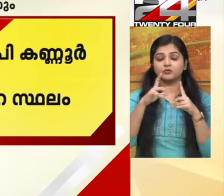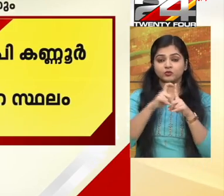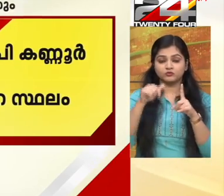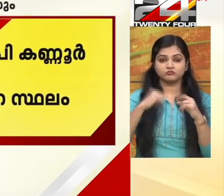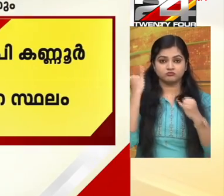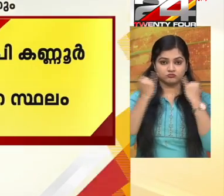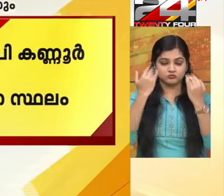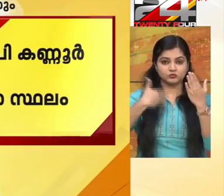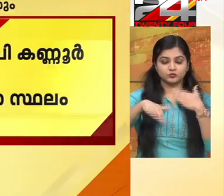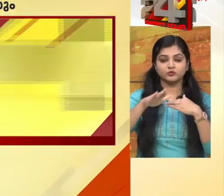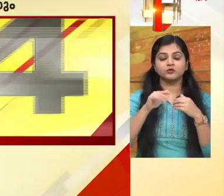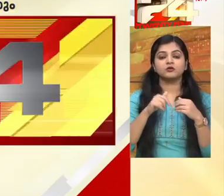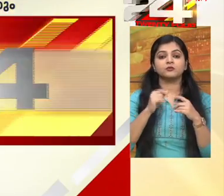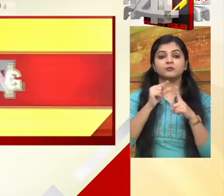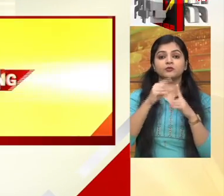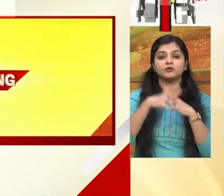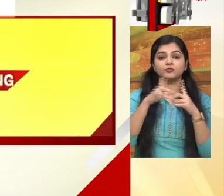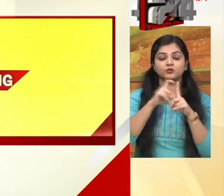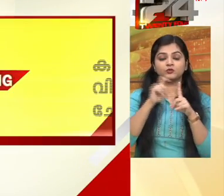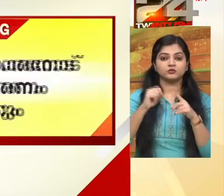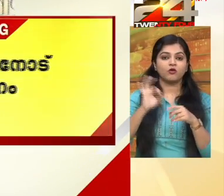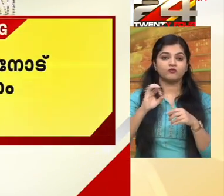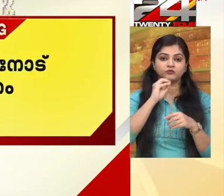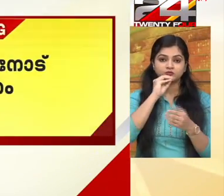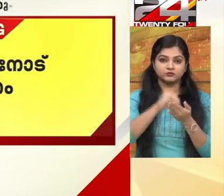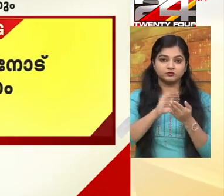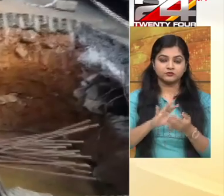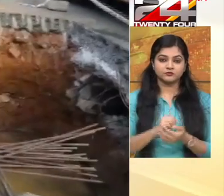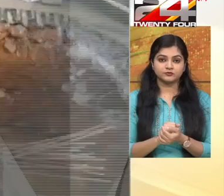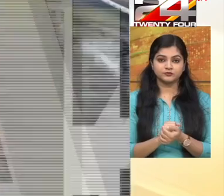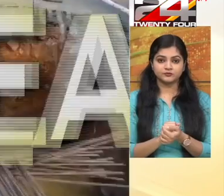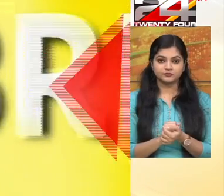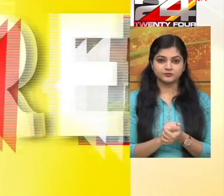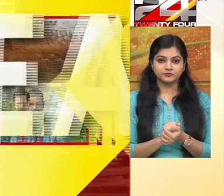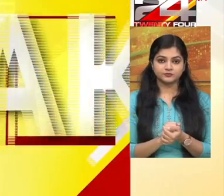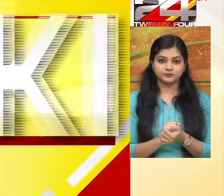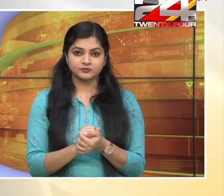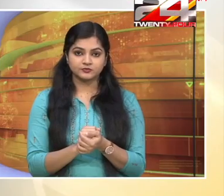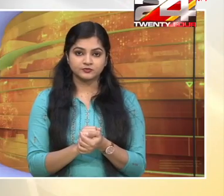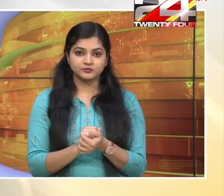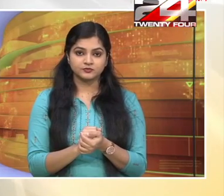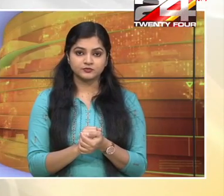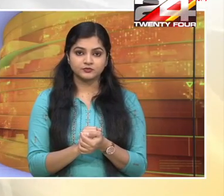അന്വേഷിക്കുമെന്നും പൊതുമരാമത്ത് മന്ത്രിയുടെ ഓഫീസ് അറിയിച്ചിട്ടുണ്ട്. ശരി, തനേഷ് തമ്പി തിരുവനന്തപുരത്ത്.